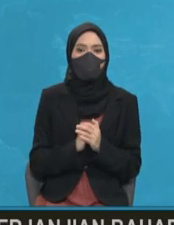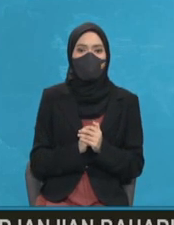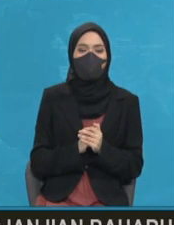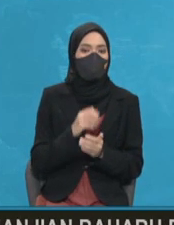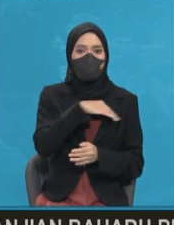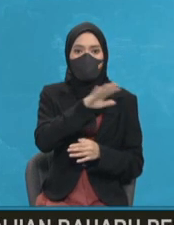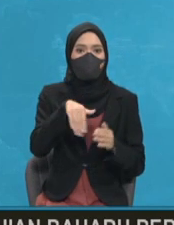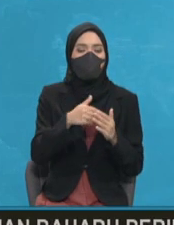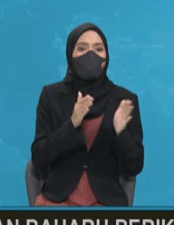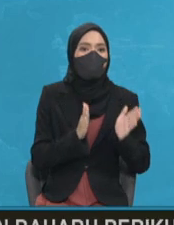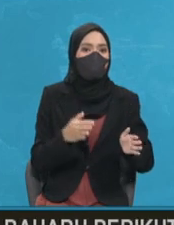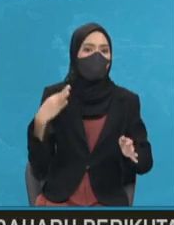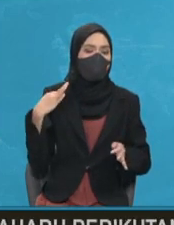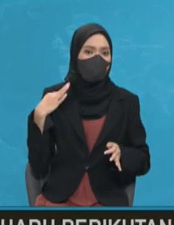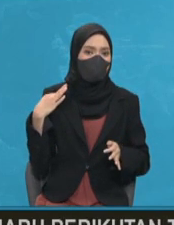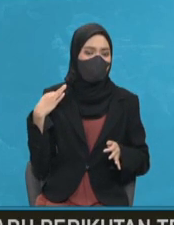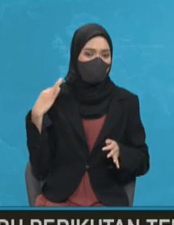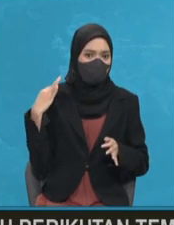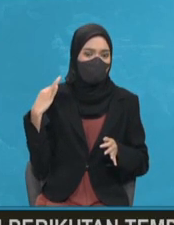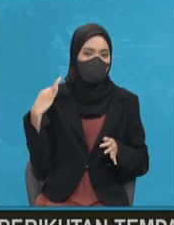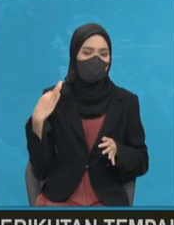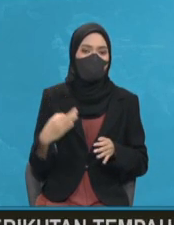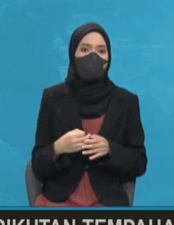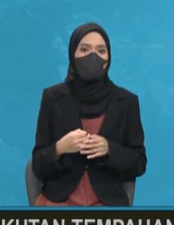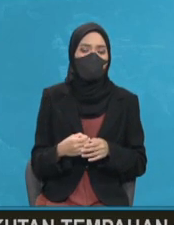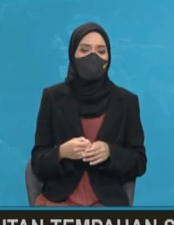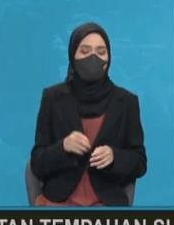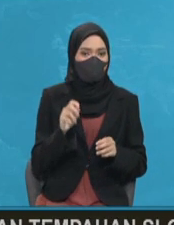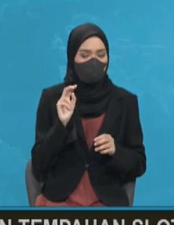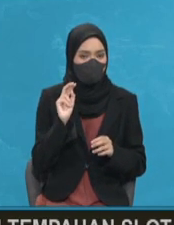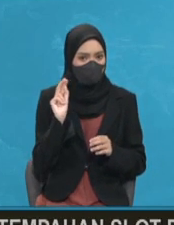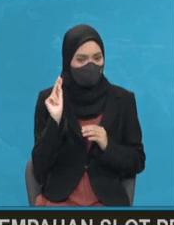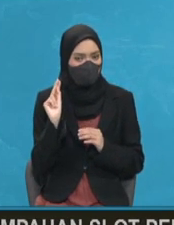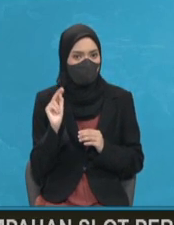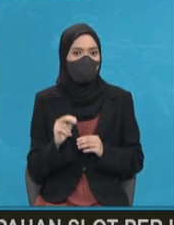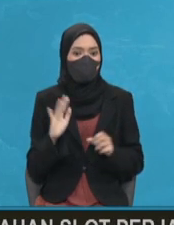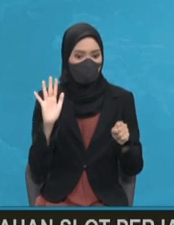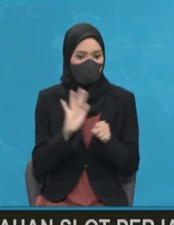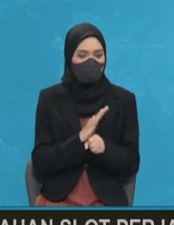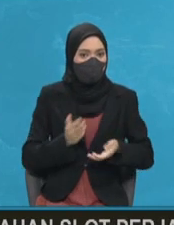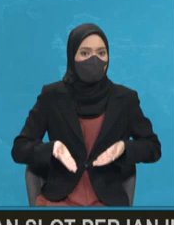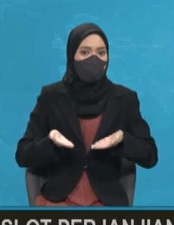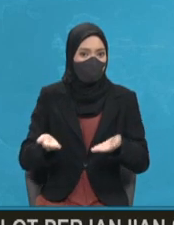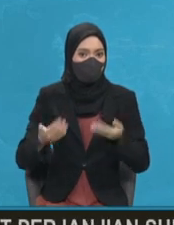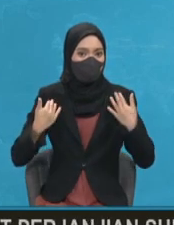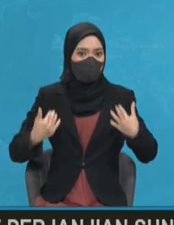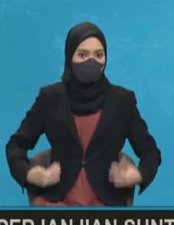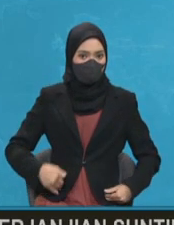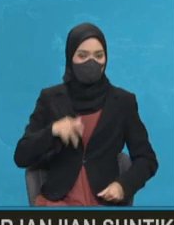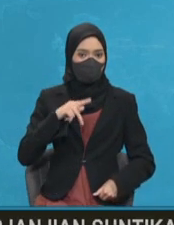kita haturkan petugas ini akan kita lengkapi dengan alat perlindungan diri ataupun pipi